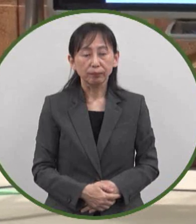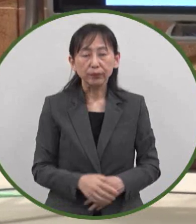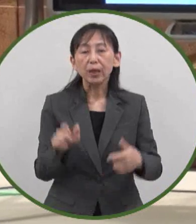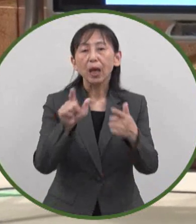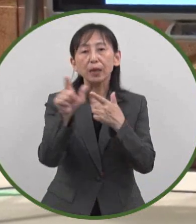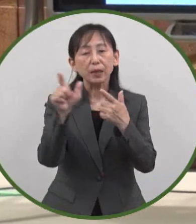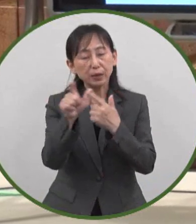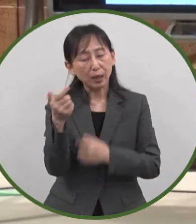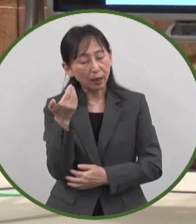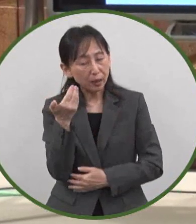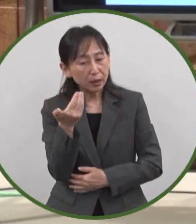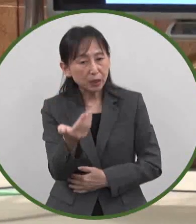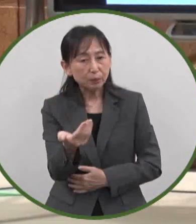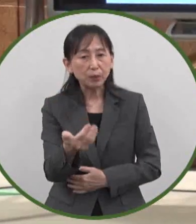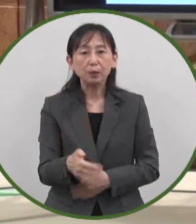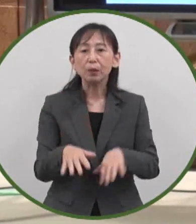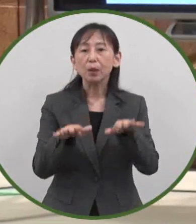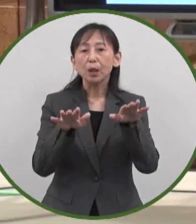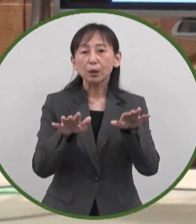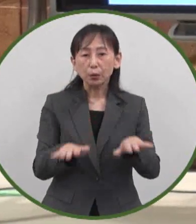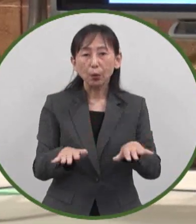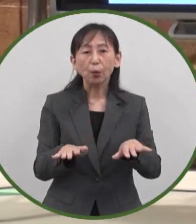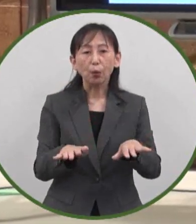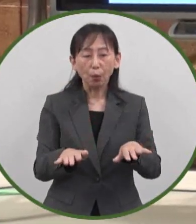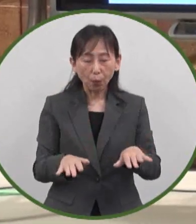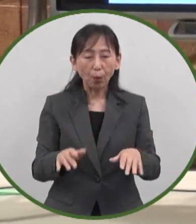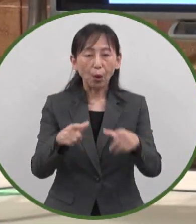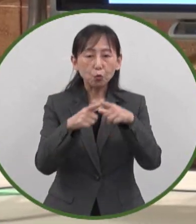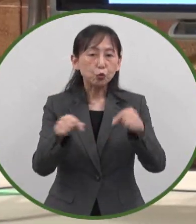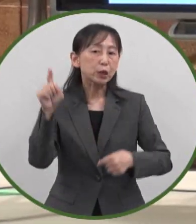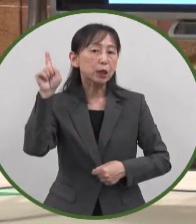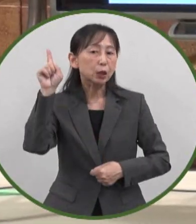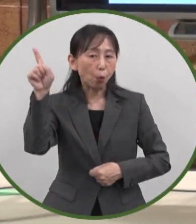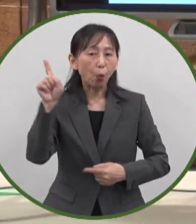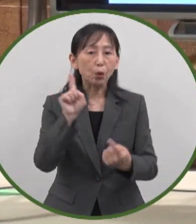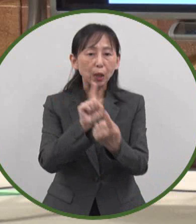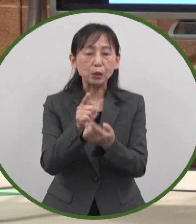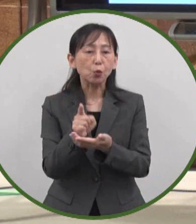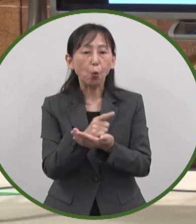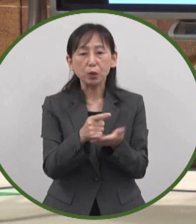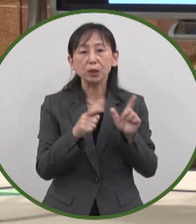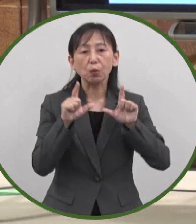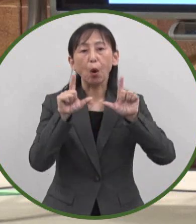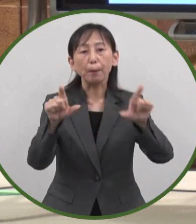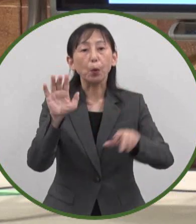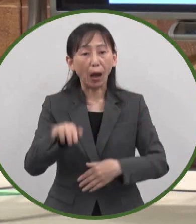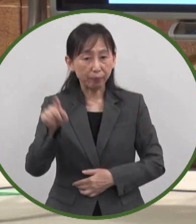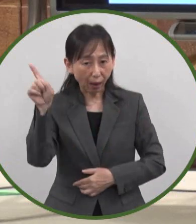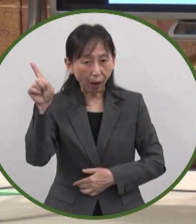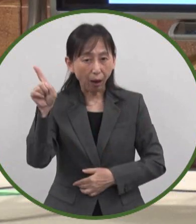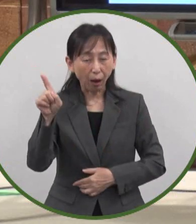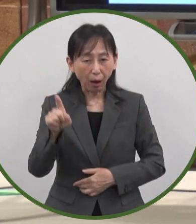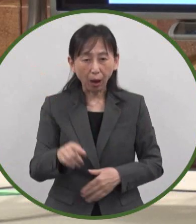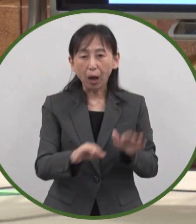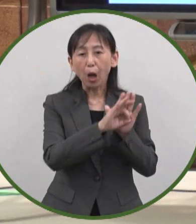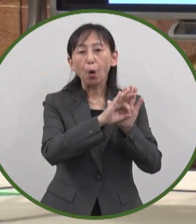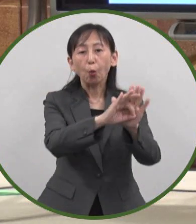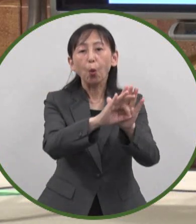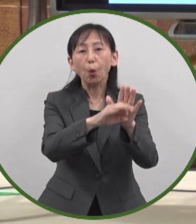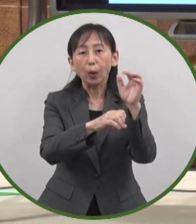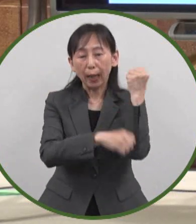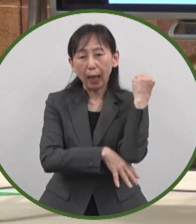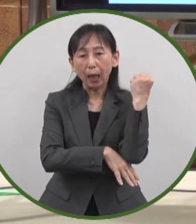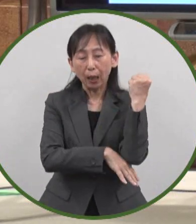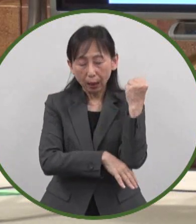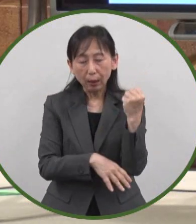NHK の話です。今日の対処方針、国の方の対処方針の変更点で、抗原検査の簡易キ